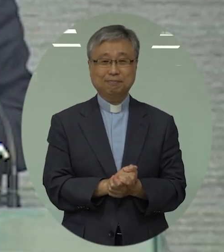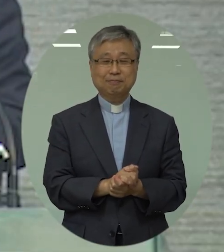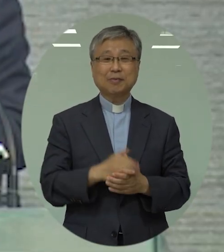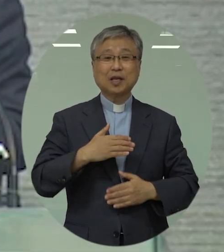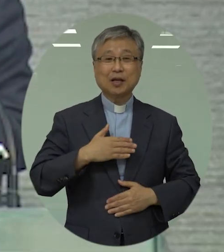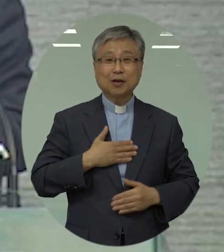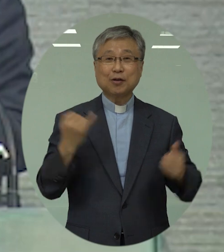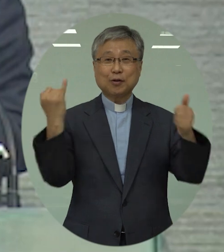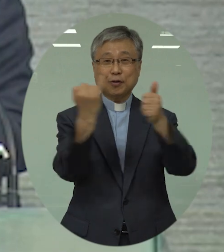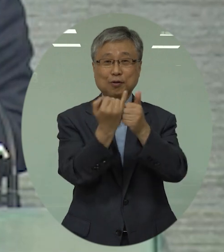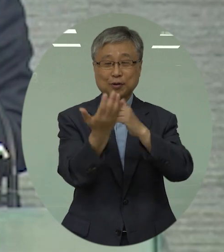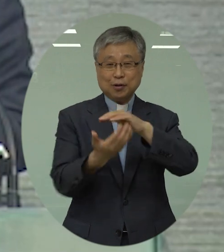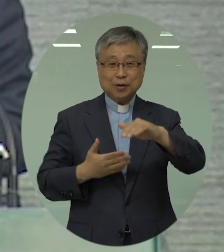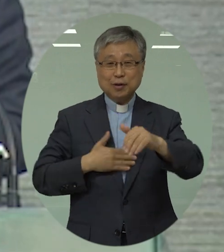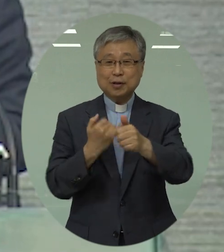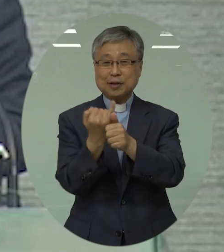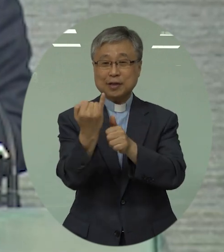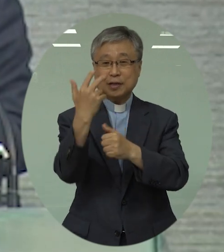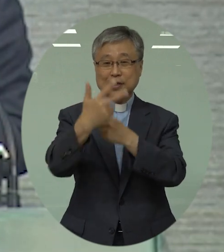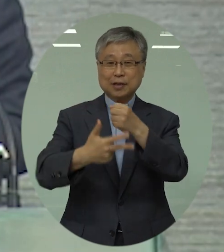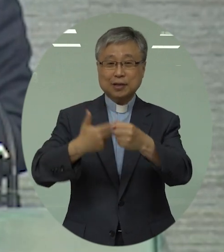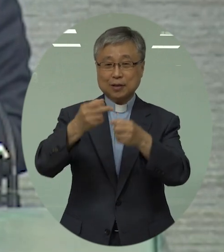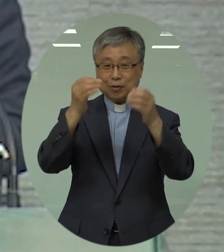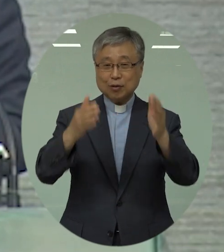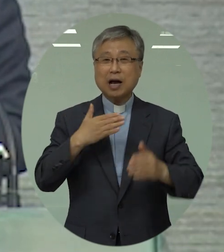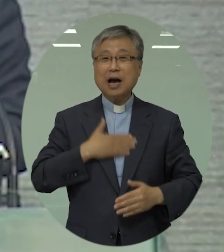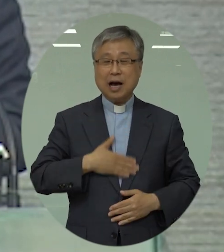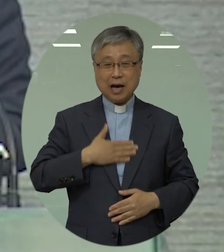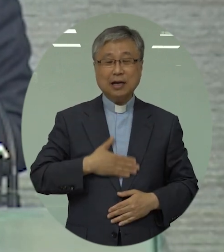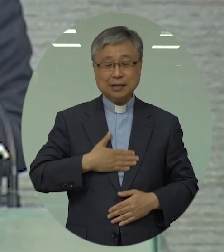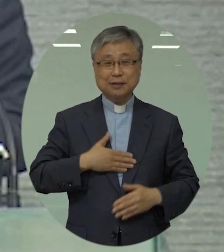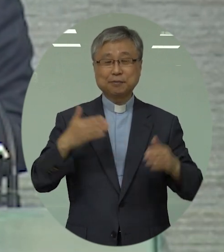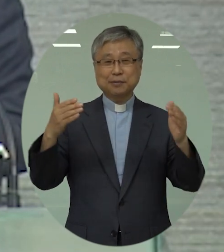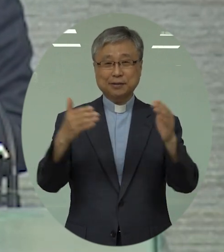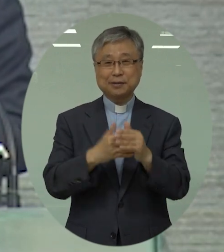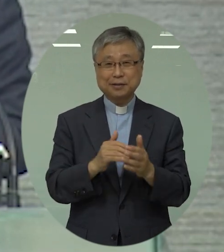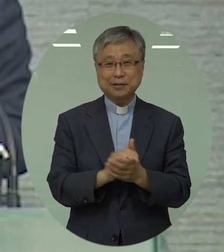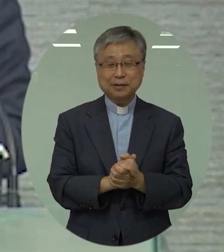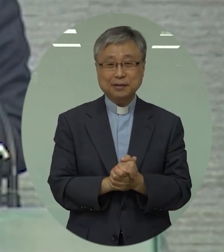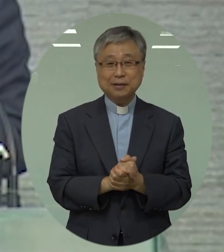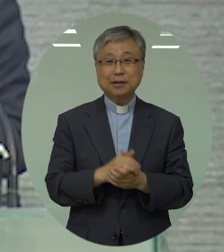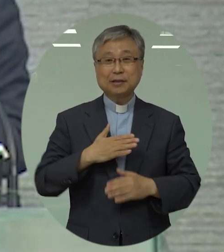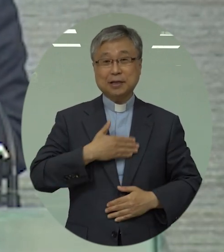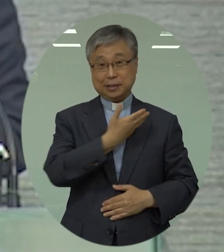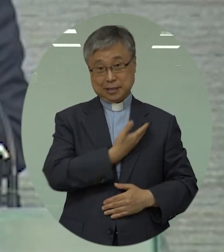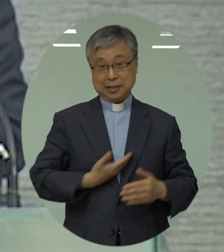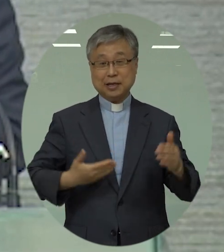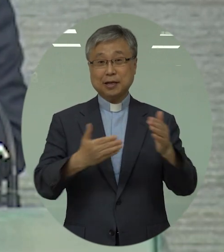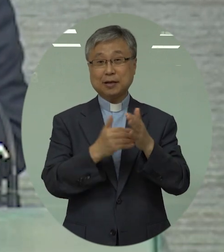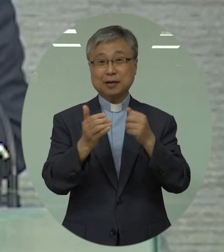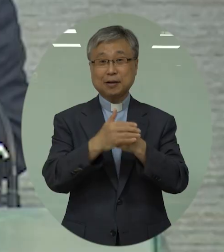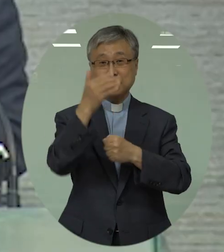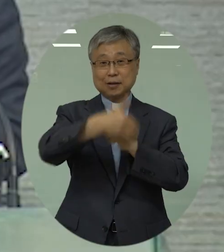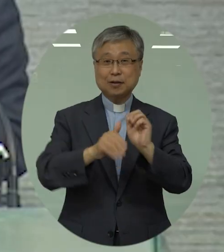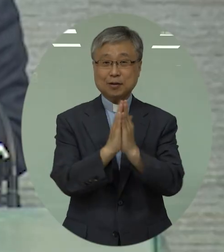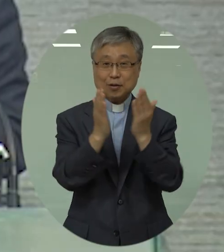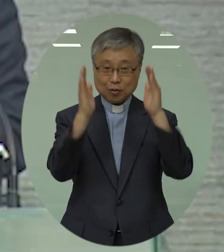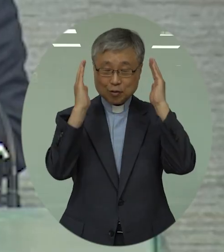저는 결혼 전에도 제 아내를 한 7년 동안 알아왔어요. 내 제자였으니까 성경 공부